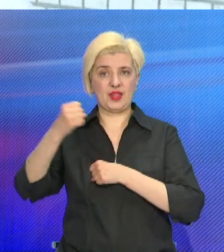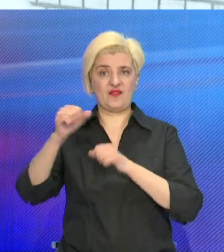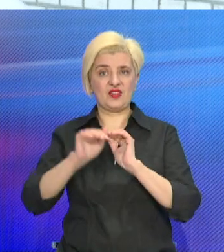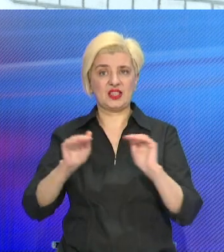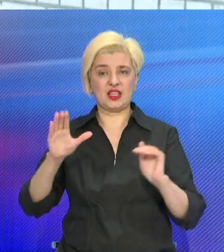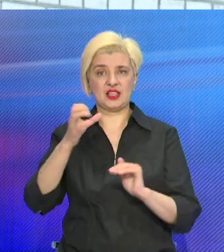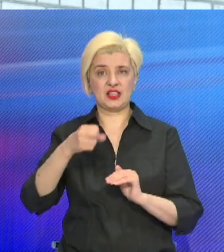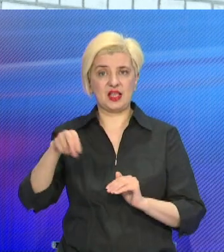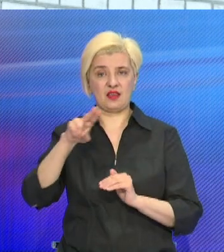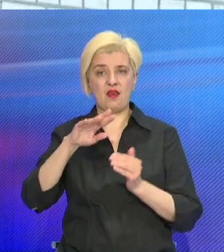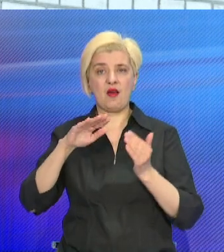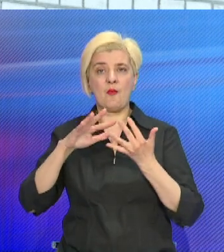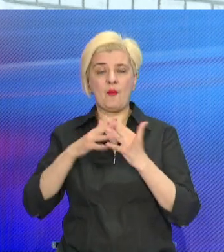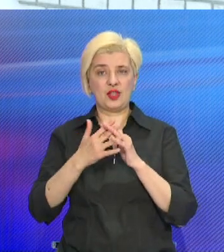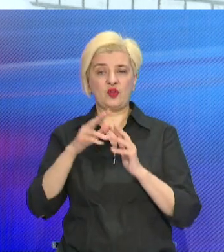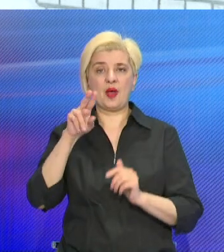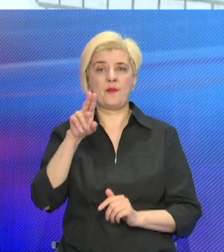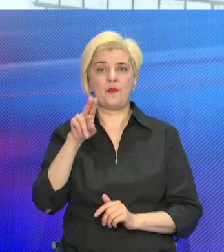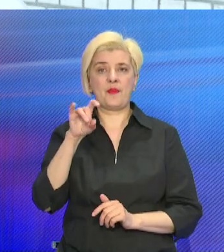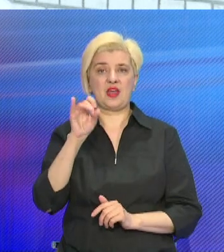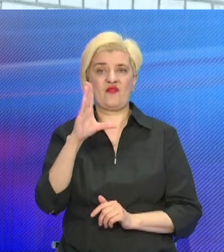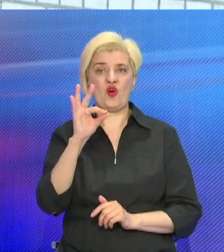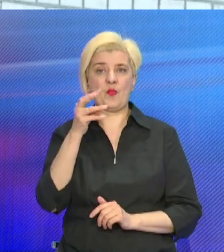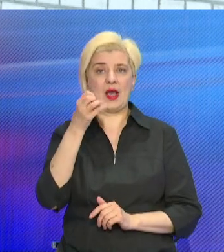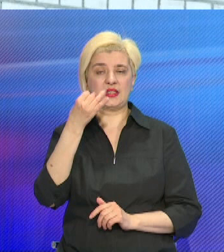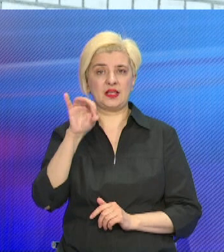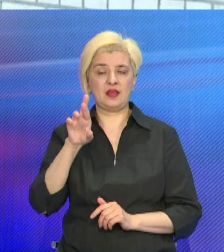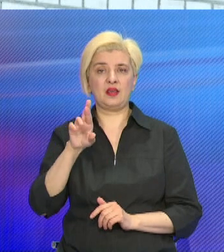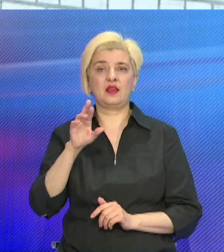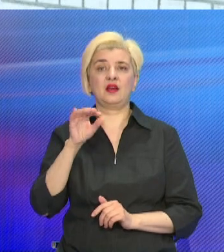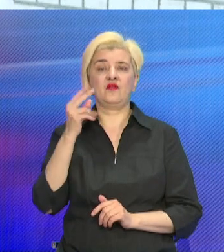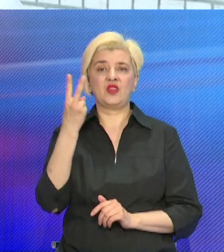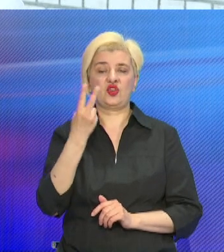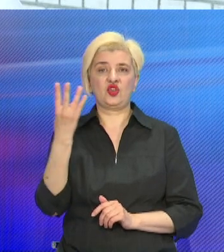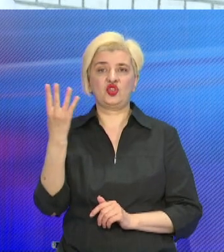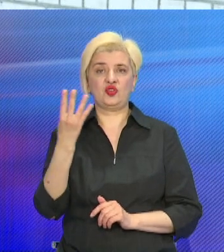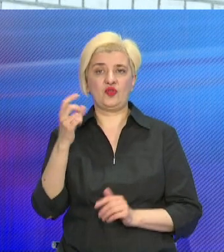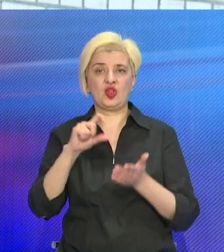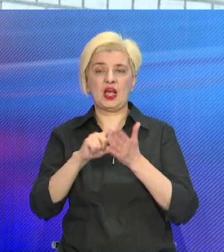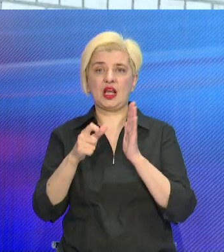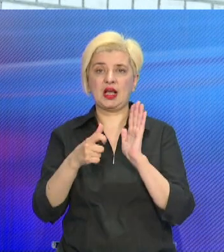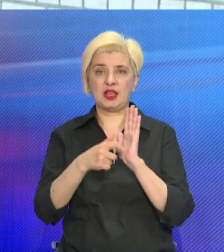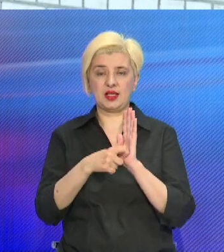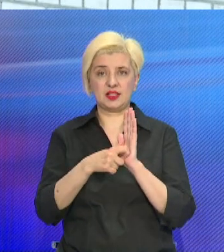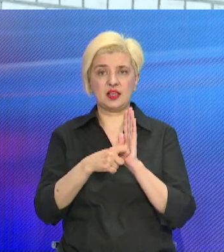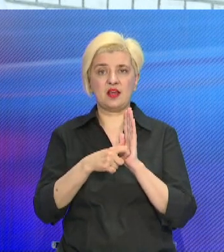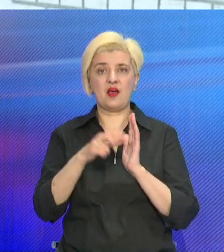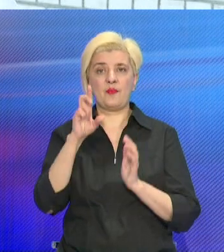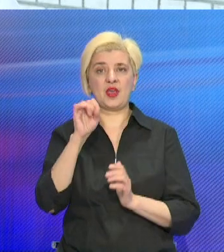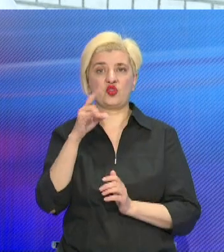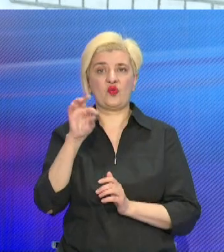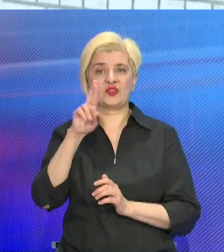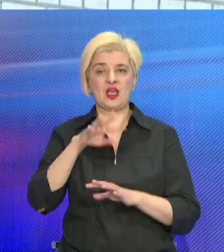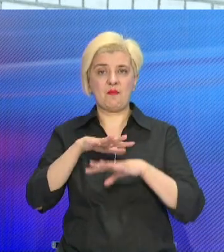сад поселка Первомайский, вторые, четвертые классы в Бердовскую базовую школу, а пятые, одиннадцатые